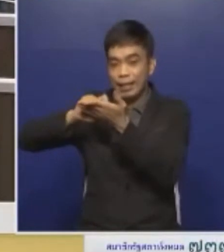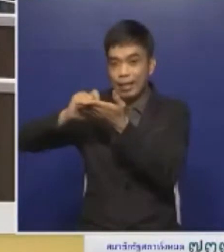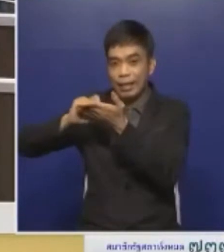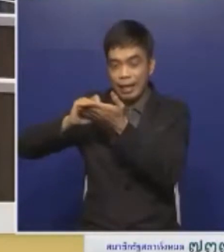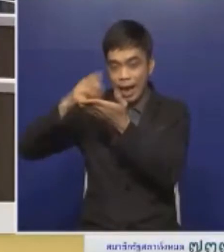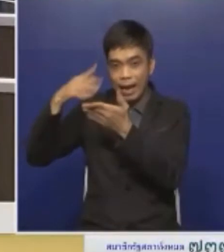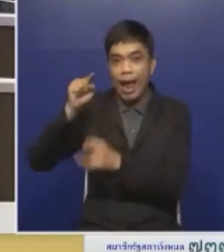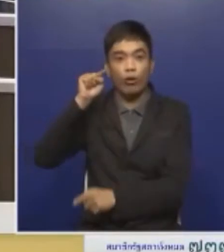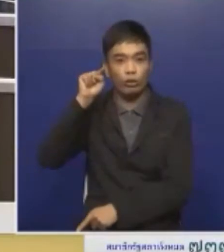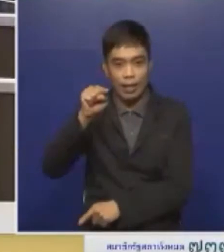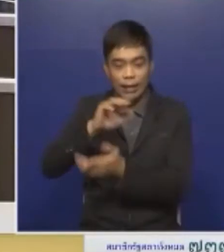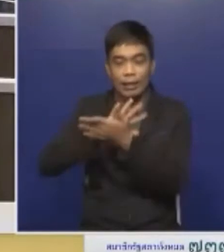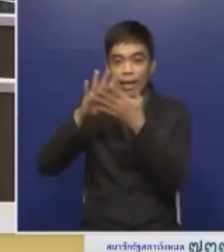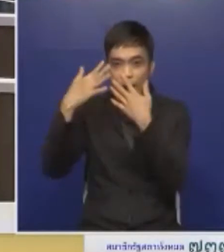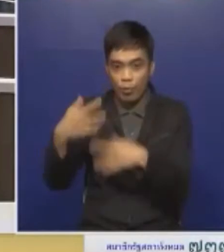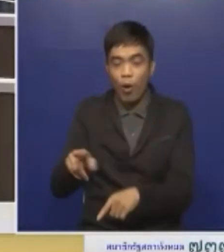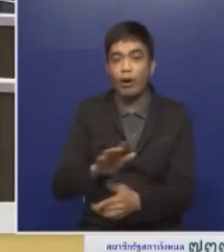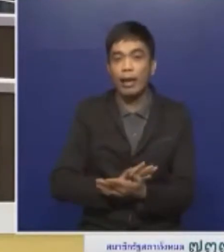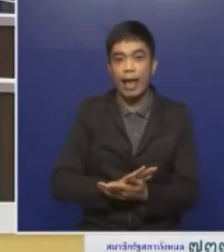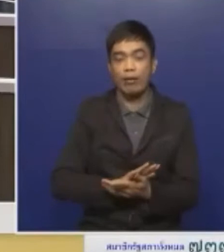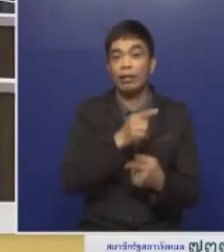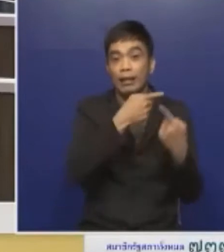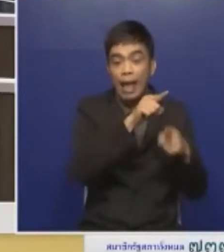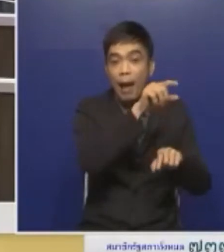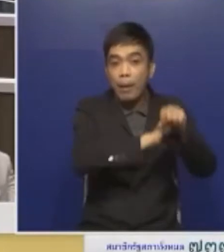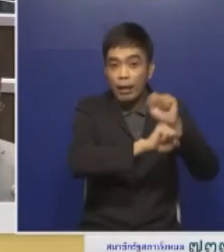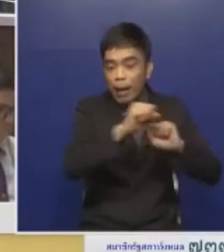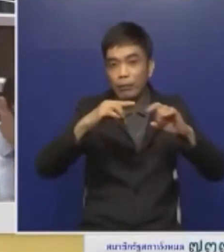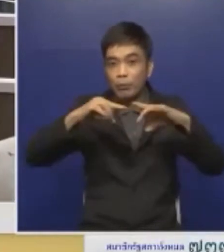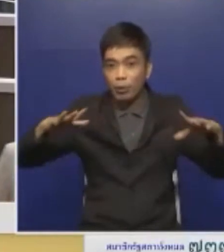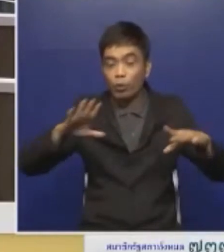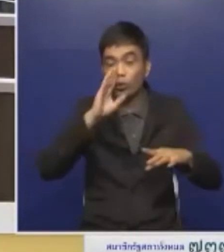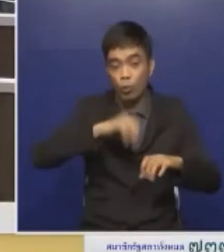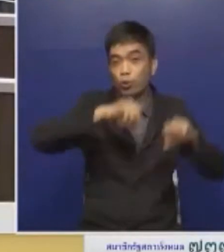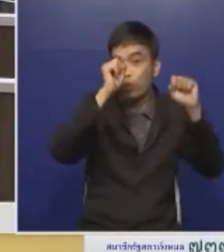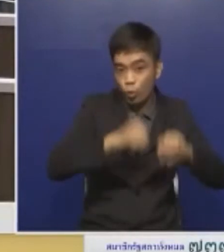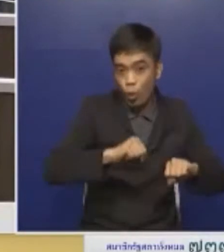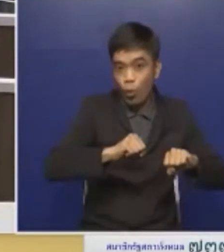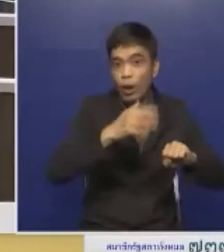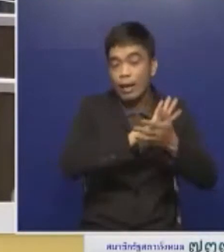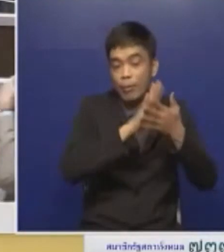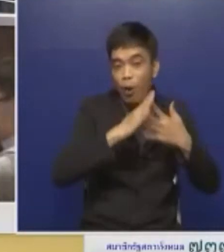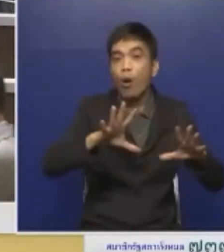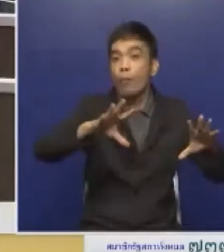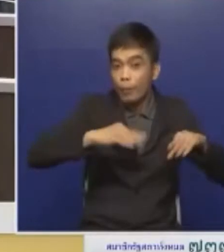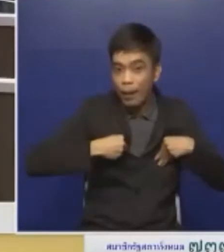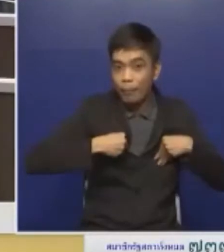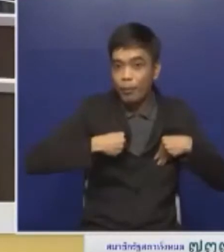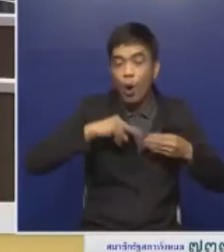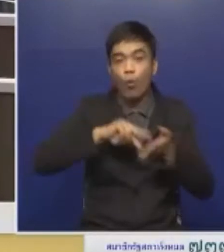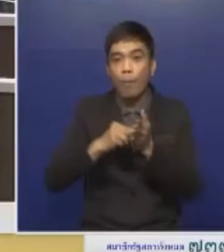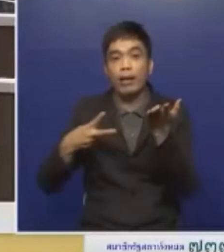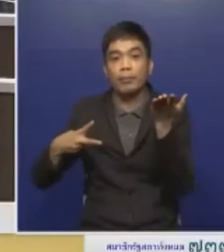คําวดทใช้กลออกมาอกครง olha ด้กระบวนการถ้าเราเดมเนินการลมะตีไมแล้วเห็น Harrison อย่ววามวาทุกอย่างพรัไปหมดเลยคร